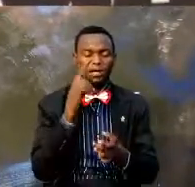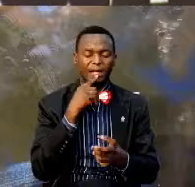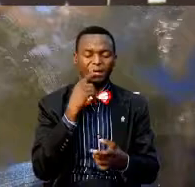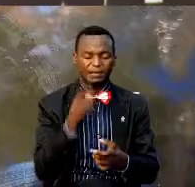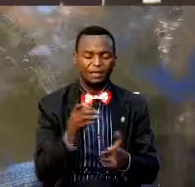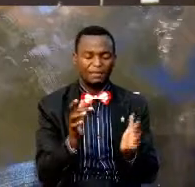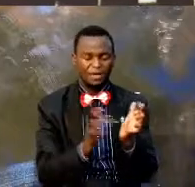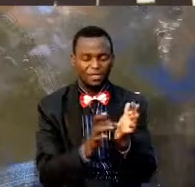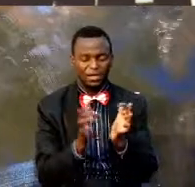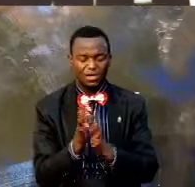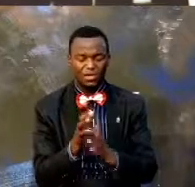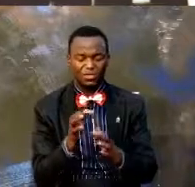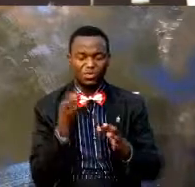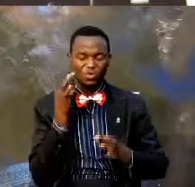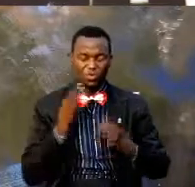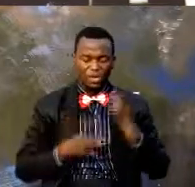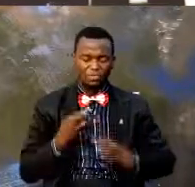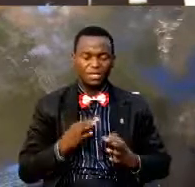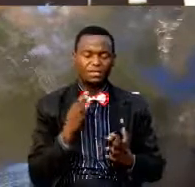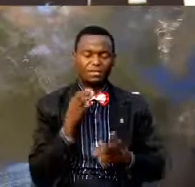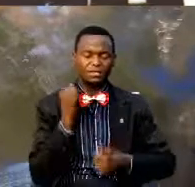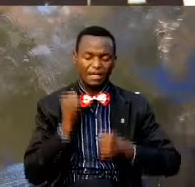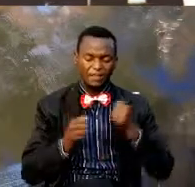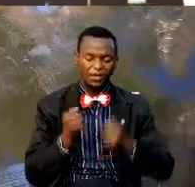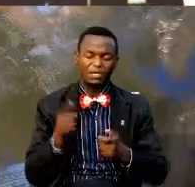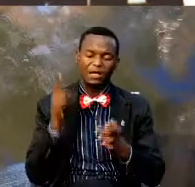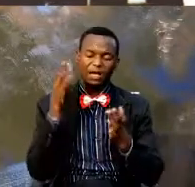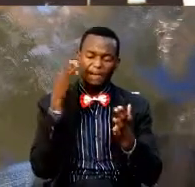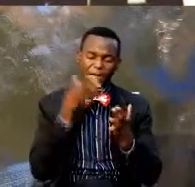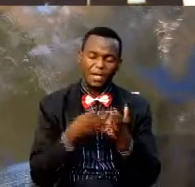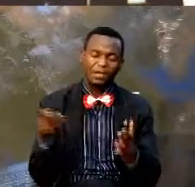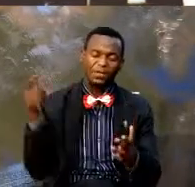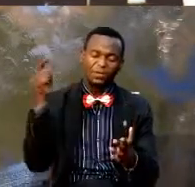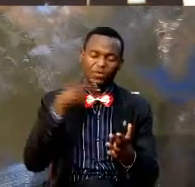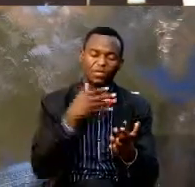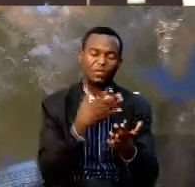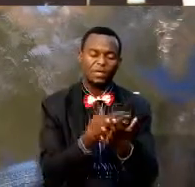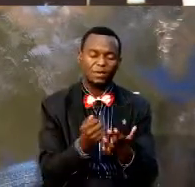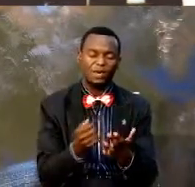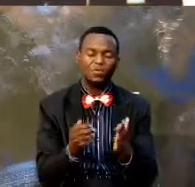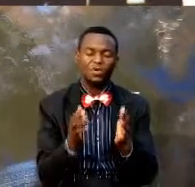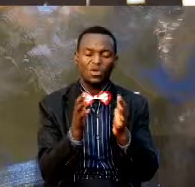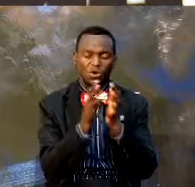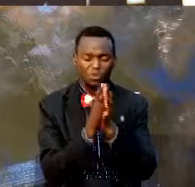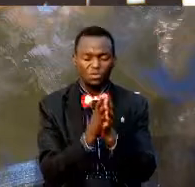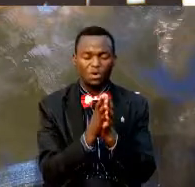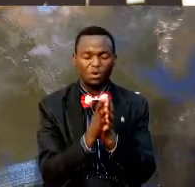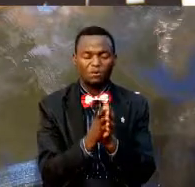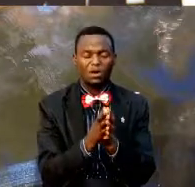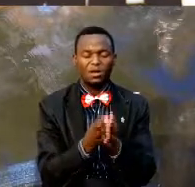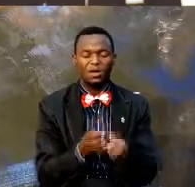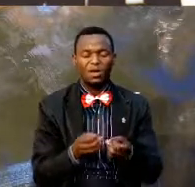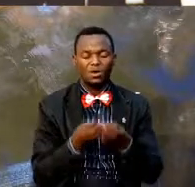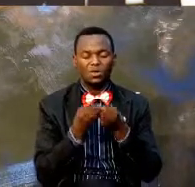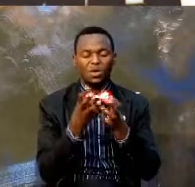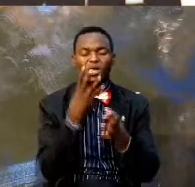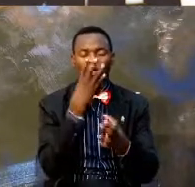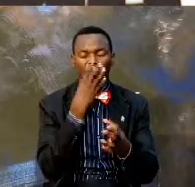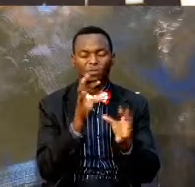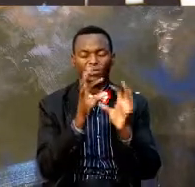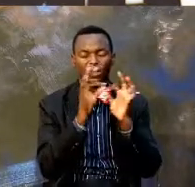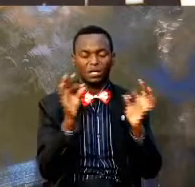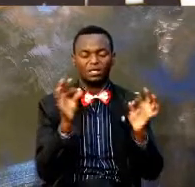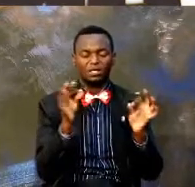Yesu, kamilisha mbio zangu mpaka ujapo. Kwa sababu tumeomba, weka Roho Mtakatifu ndani